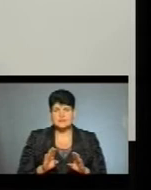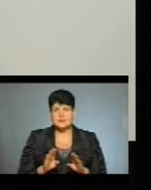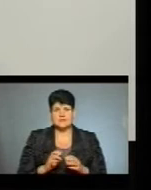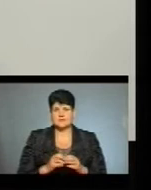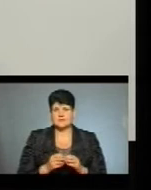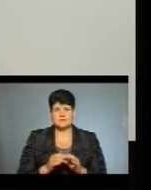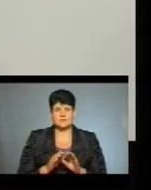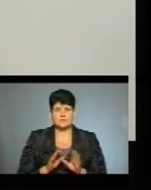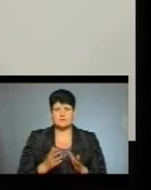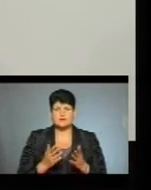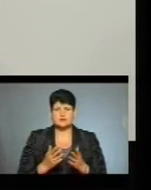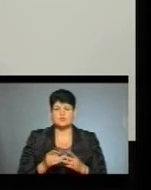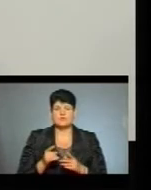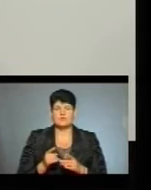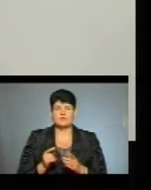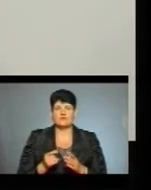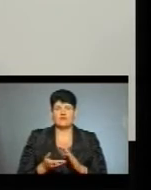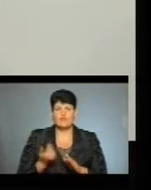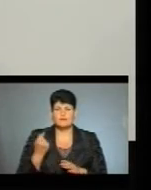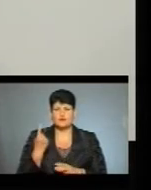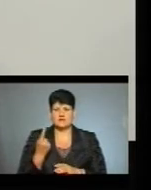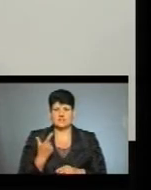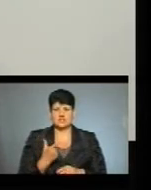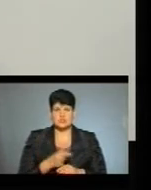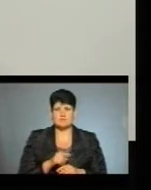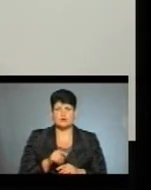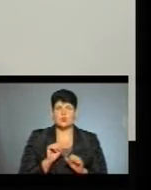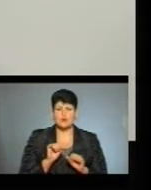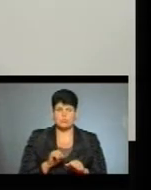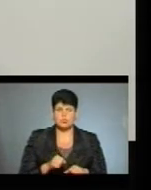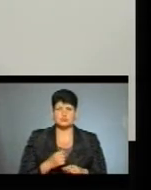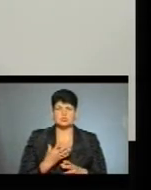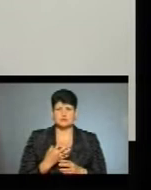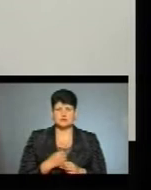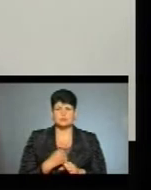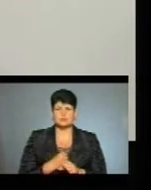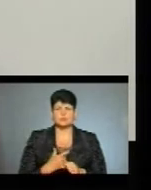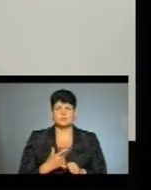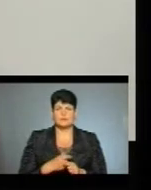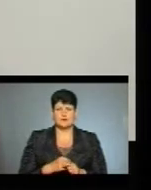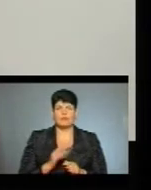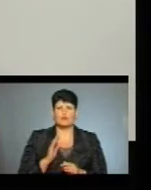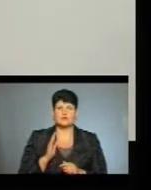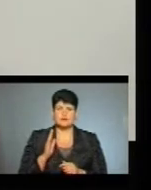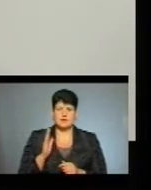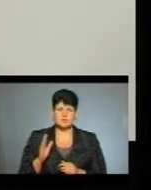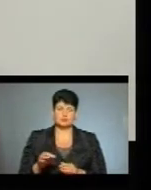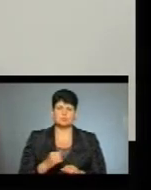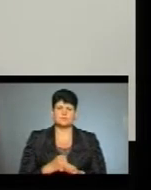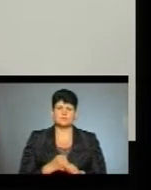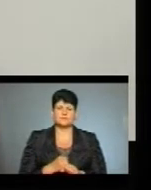Якщо випало одне щеплення, його можна дощепити, його можна в подальшому